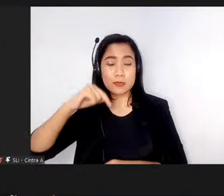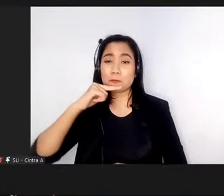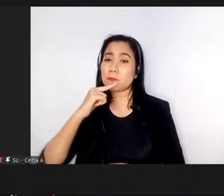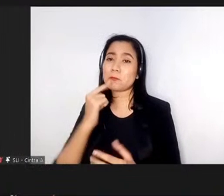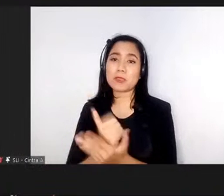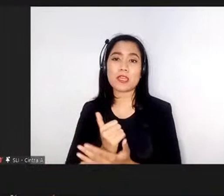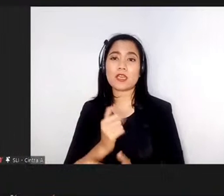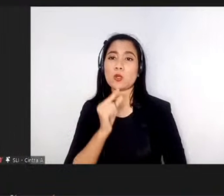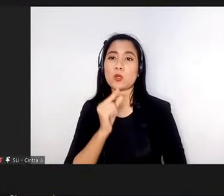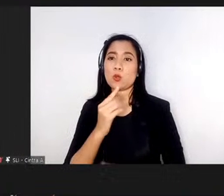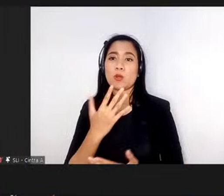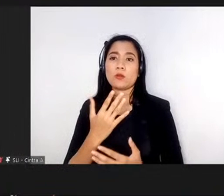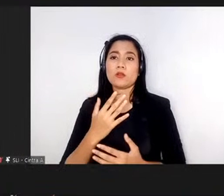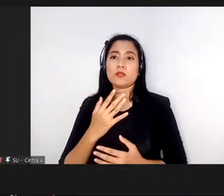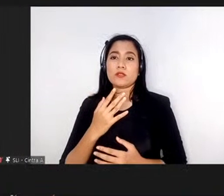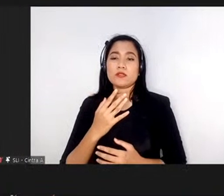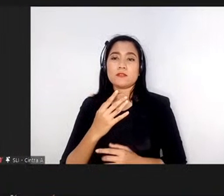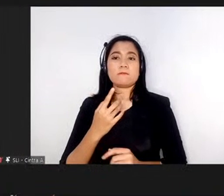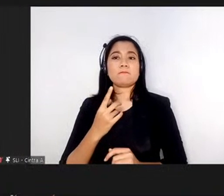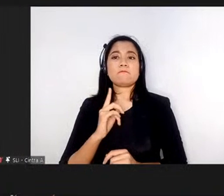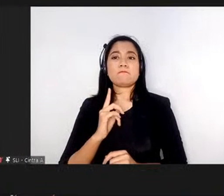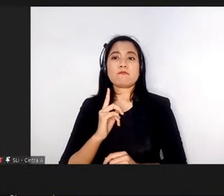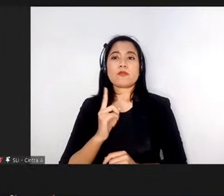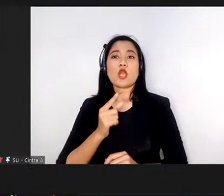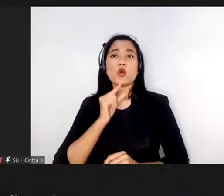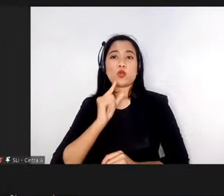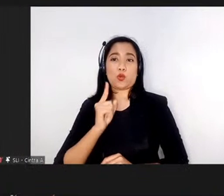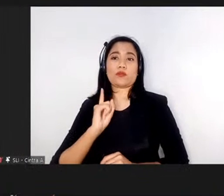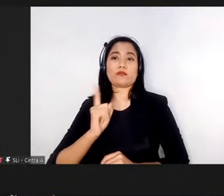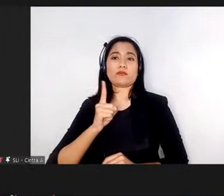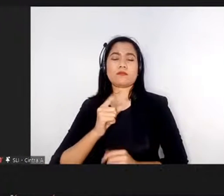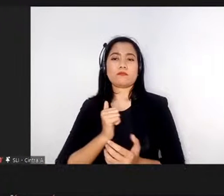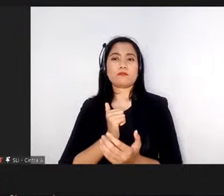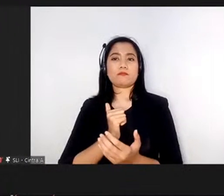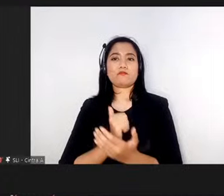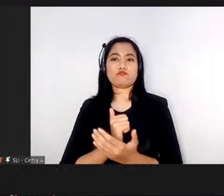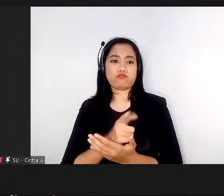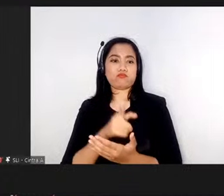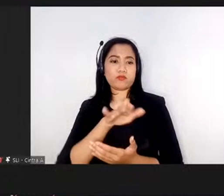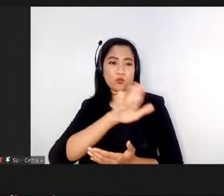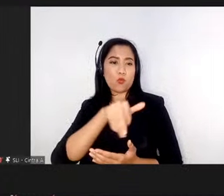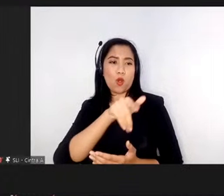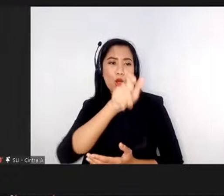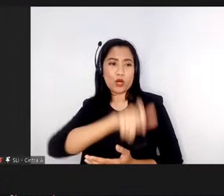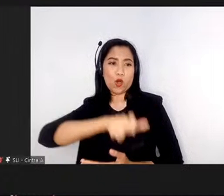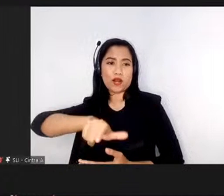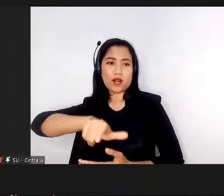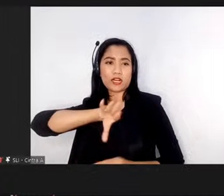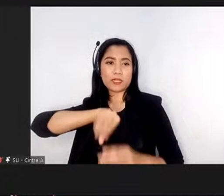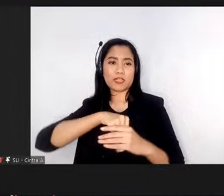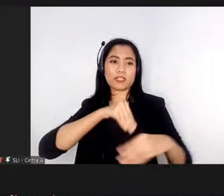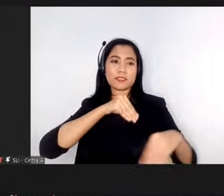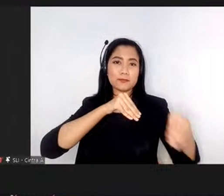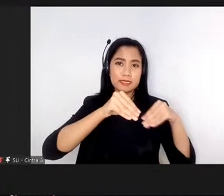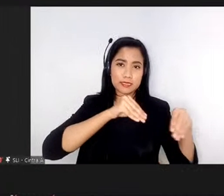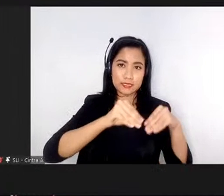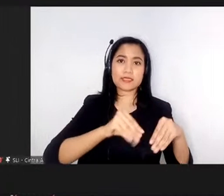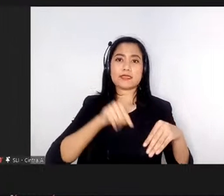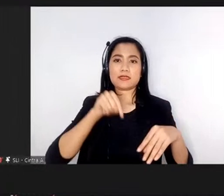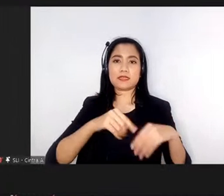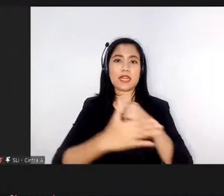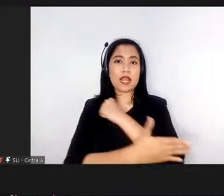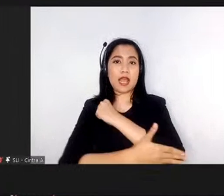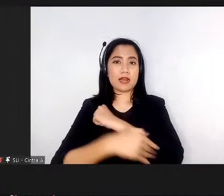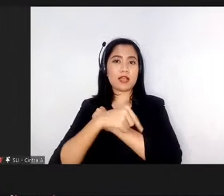membuat ee untuk berusaha mendesak ee para pelaku bisnis dan negara untuk memastikan bahwa bisnis dan perlindungan